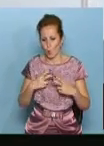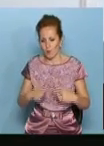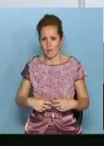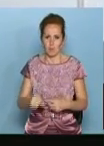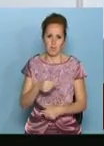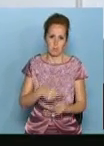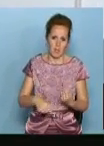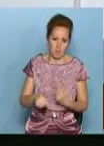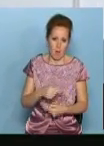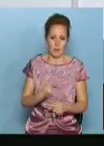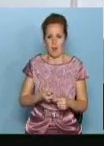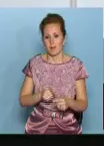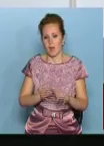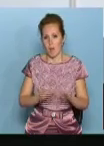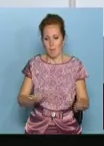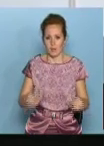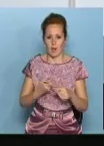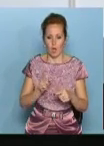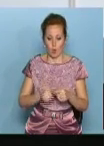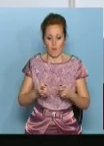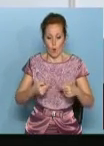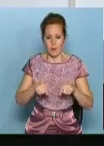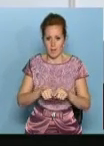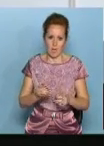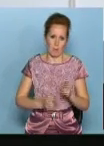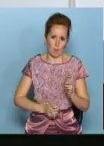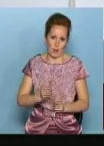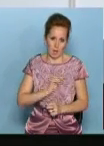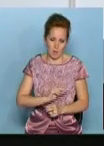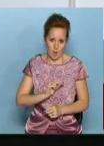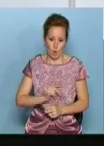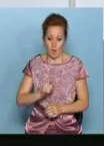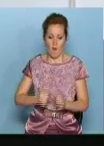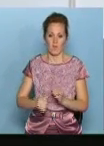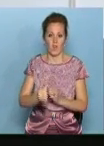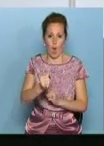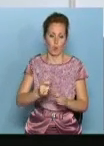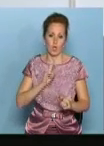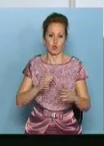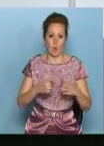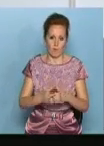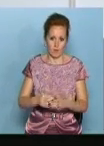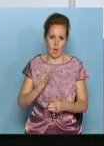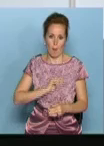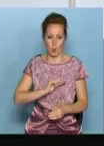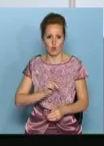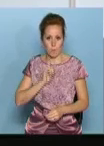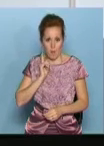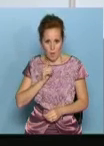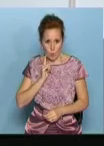предприниматели молодые, это и ребята, которые в организациях и предприятиях работают, их выдвигали, например, советы работающей молодежи конкретных